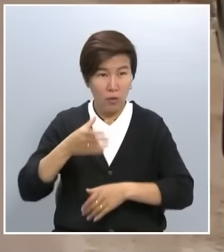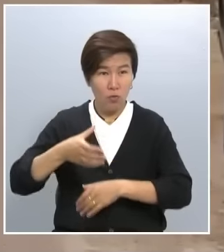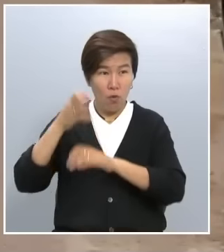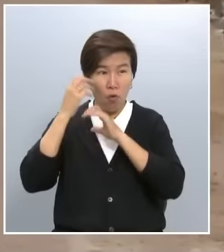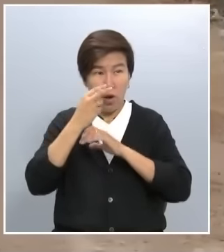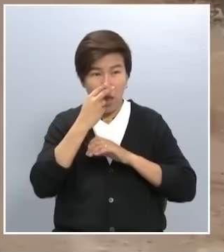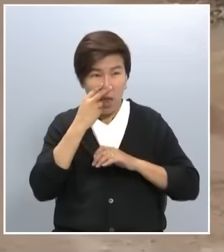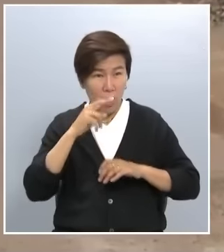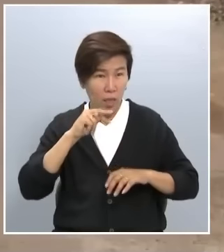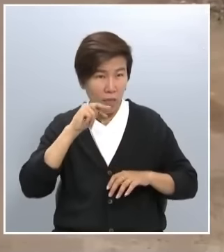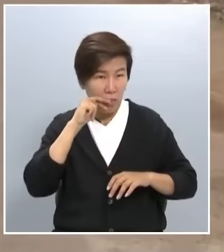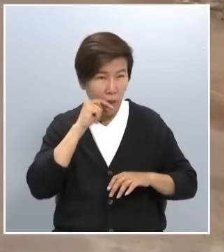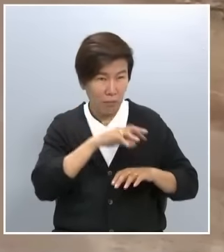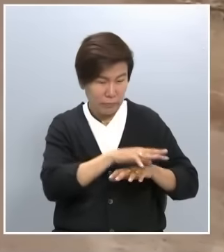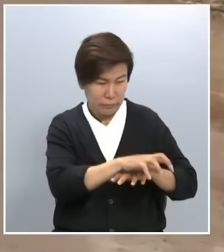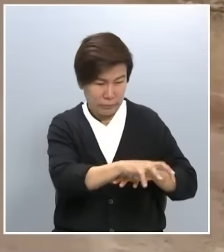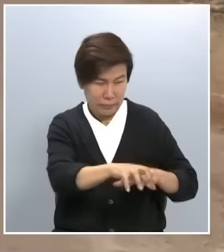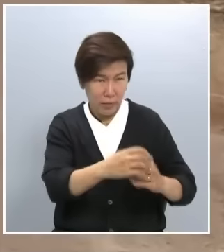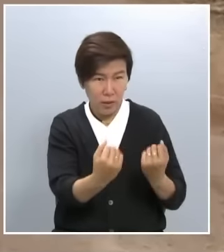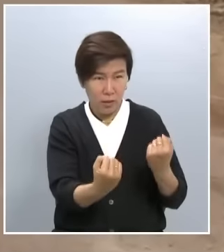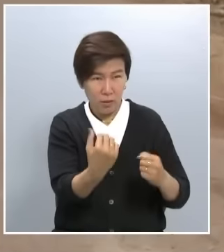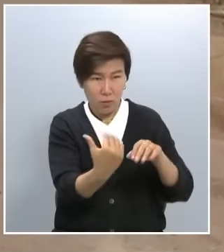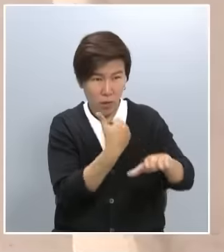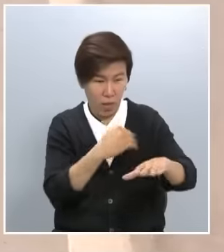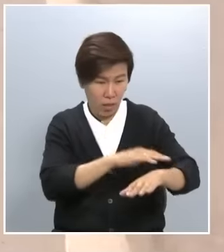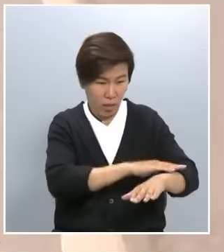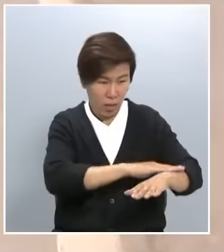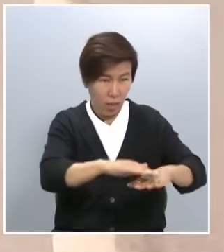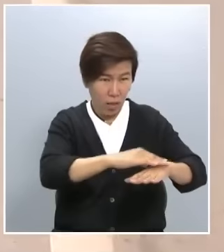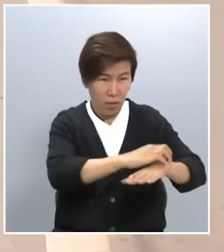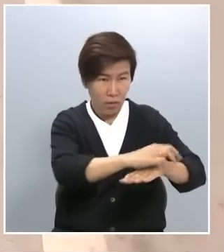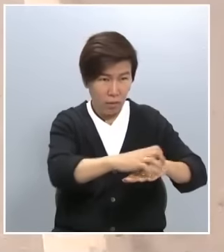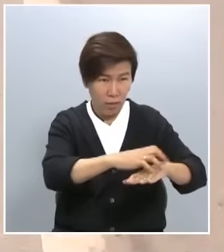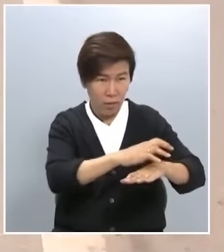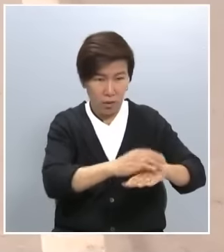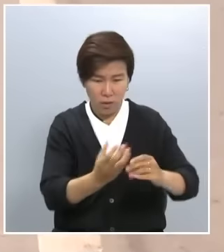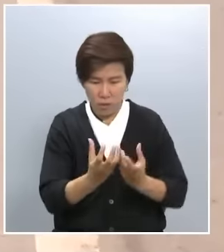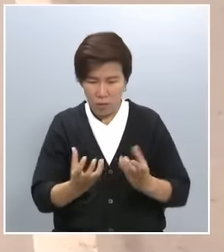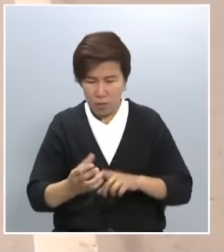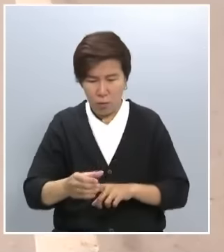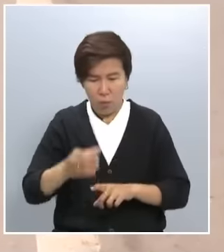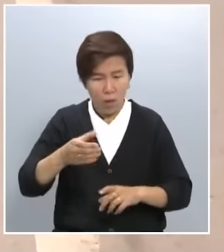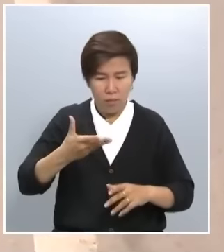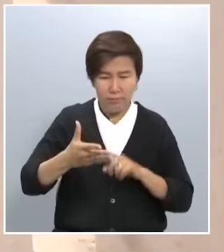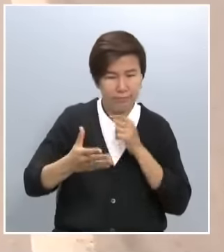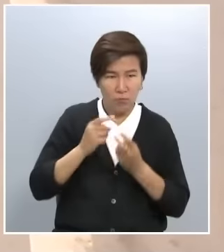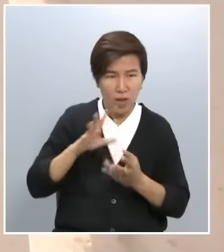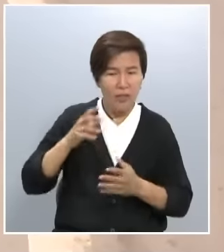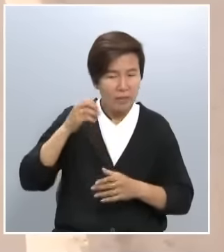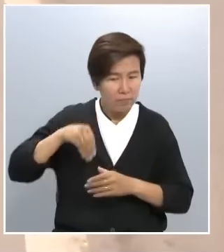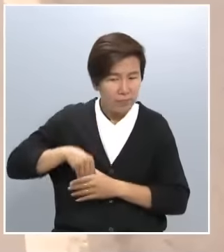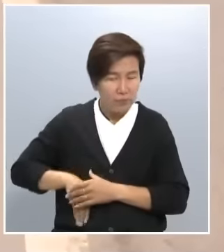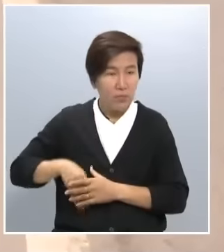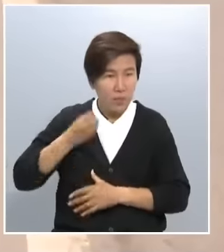กัดอยู่ที่ผิวถนนเป็นบริเวณกว้างไม่พบภาชนะที่ใส่น้ำตดนะคะคาดว่าคนร้ายน่าจะเอากลับไปด้ว